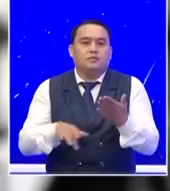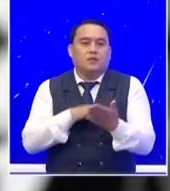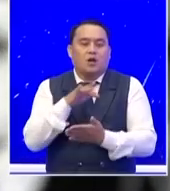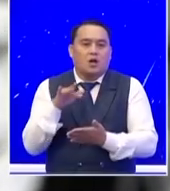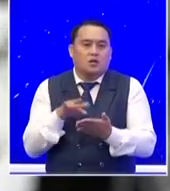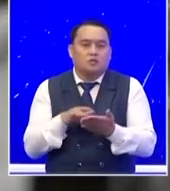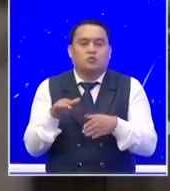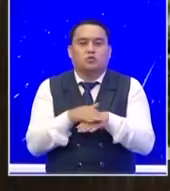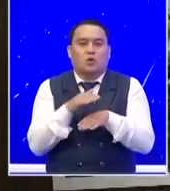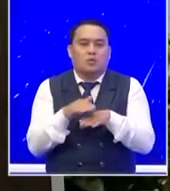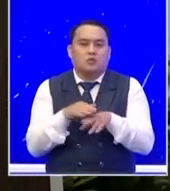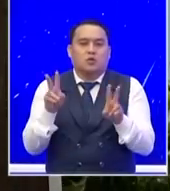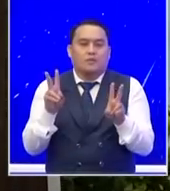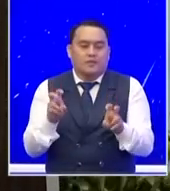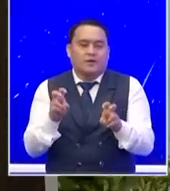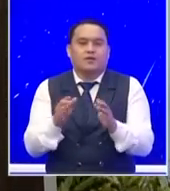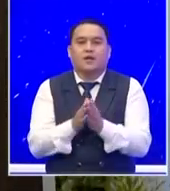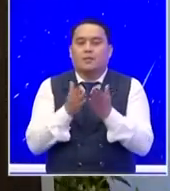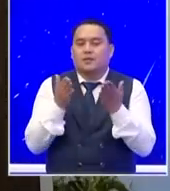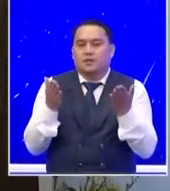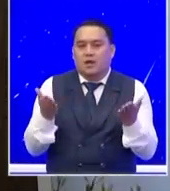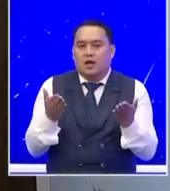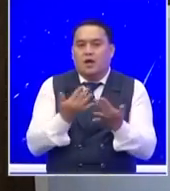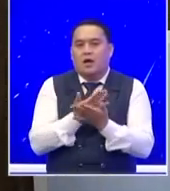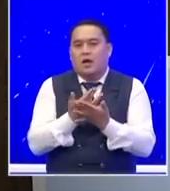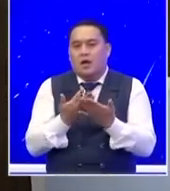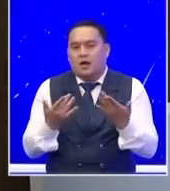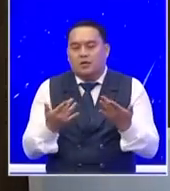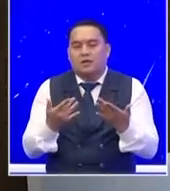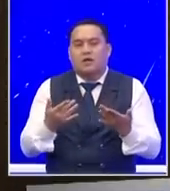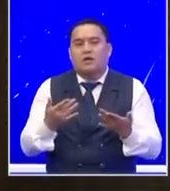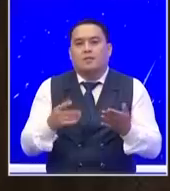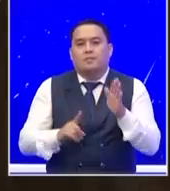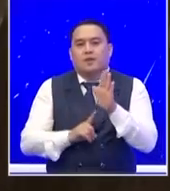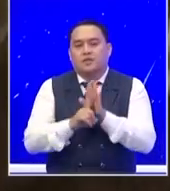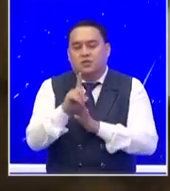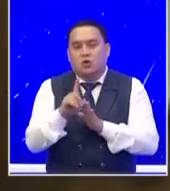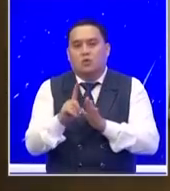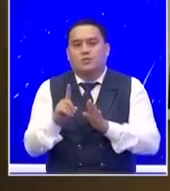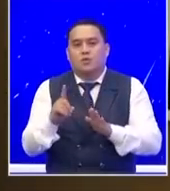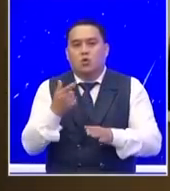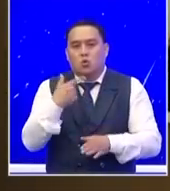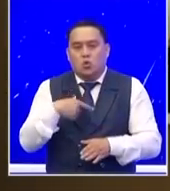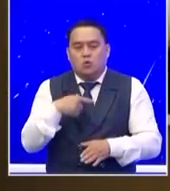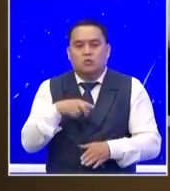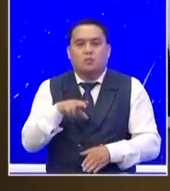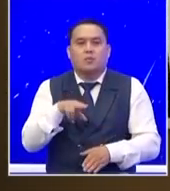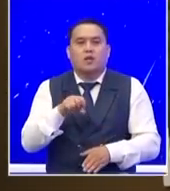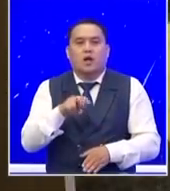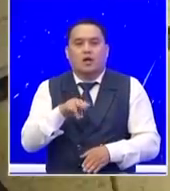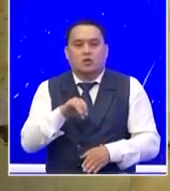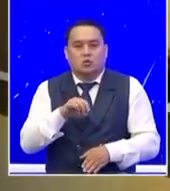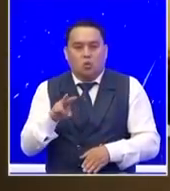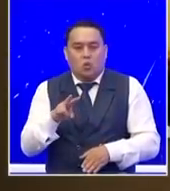және Аристотельдің мінсіз мемлекет және мемлекет түрлері туралы ілімінен бастау алады. Платон өзінің мемлекет деген шығармасында